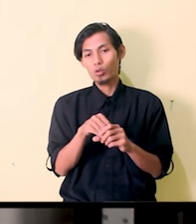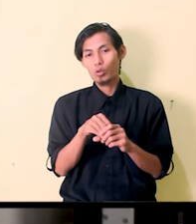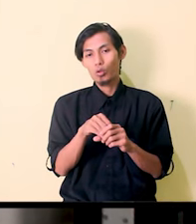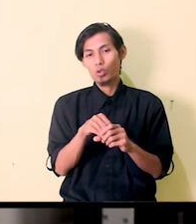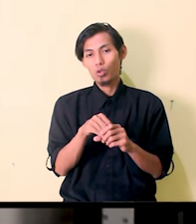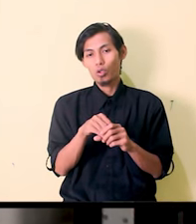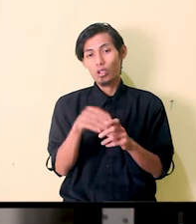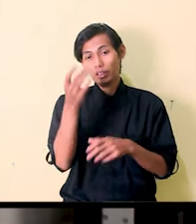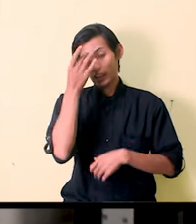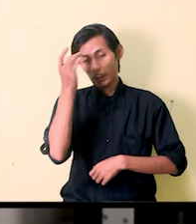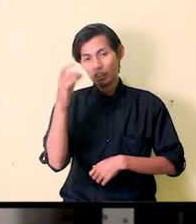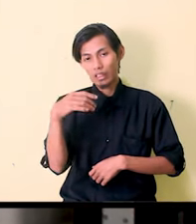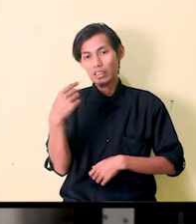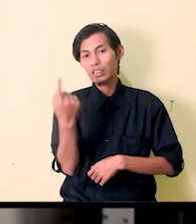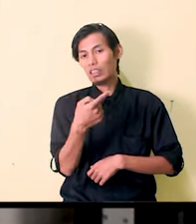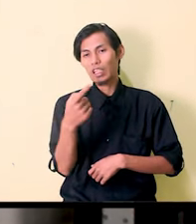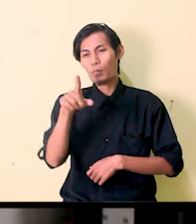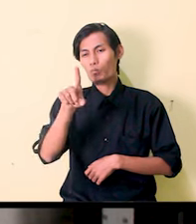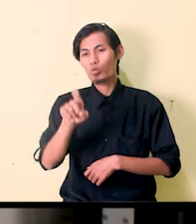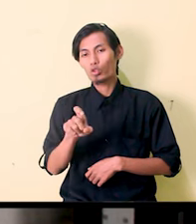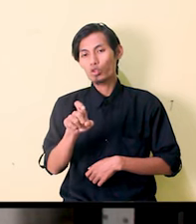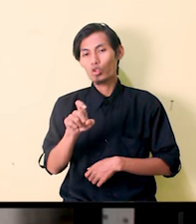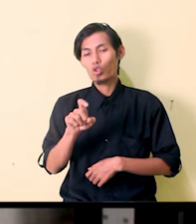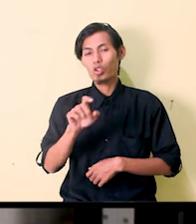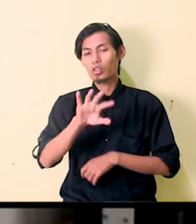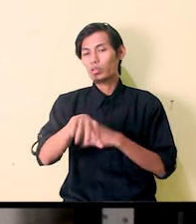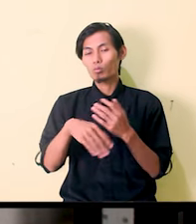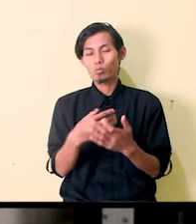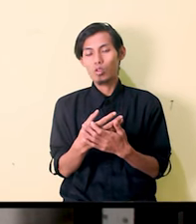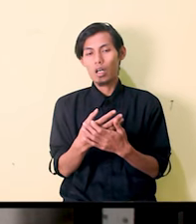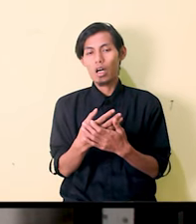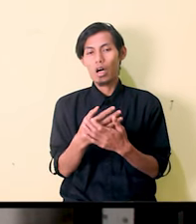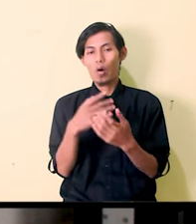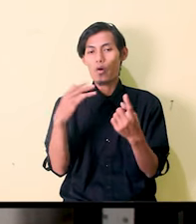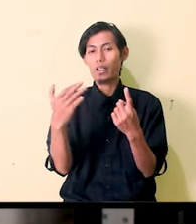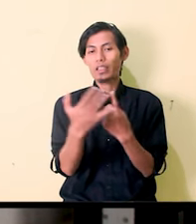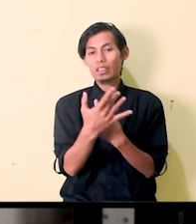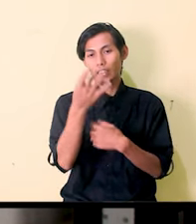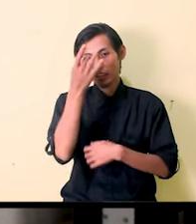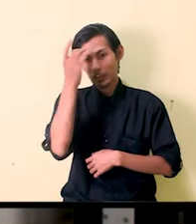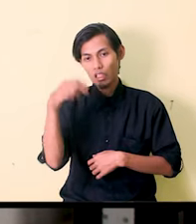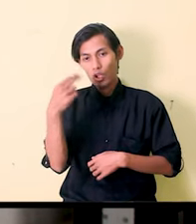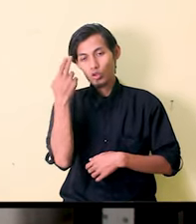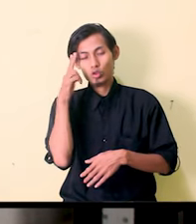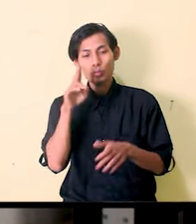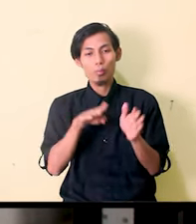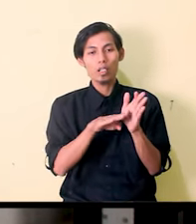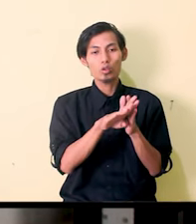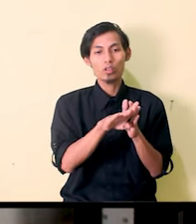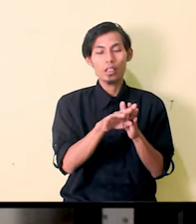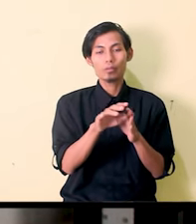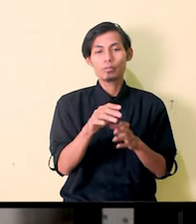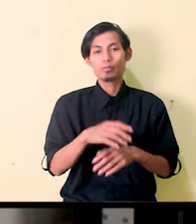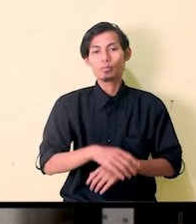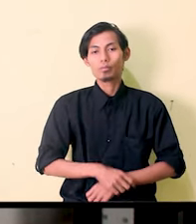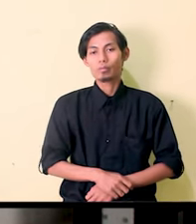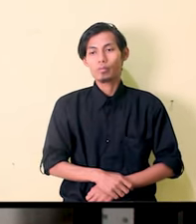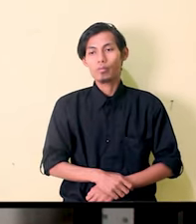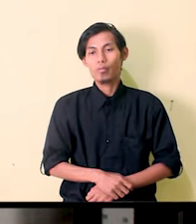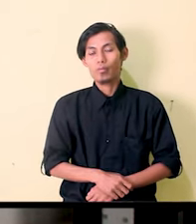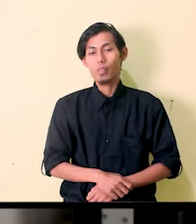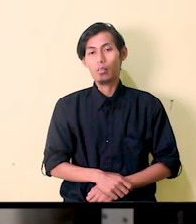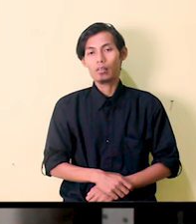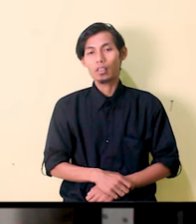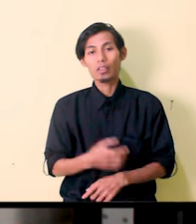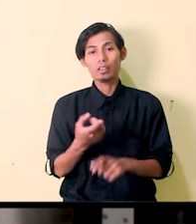memang butuh setiap orang di desa ini untuk memajukan Desa ini termasuk Desa ini berkat teman-teman di fabel juga bisa